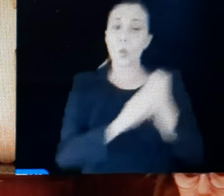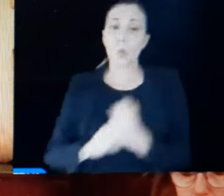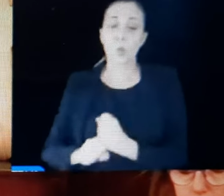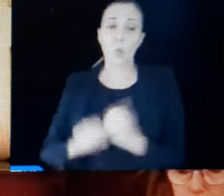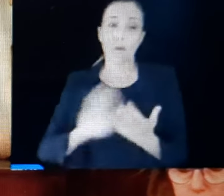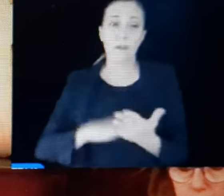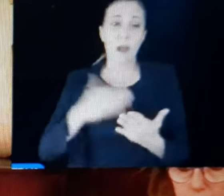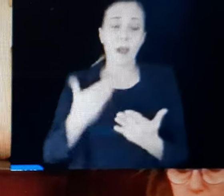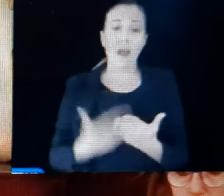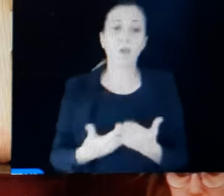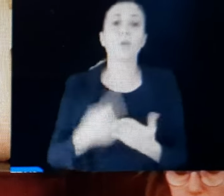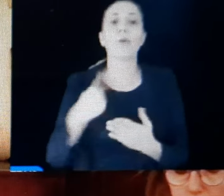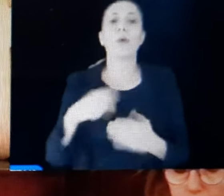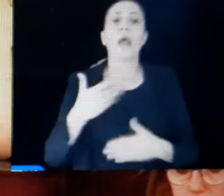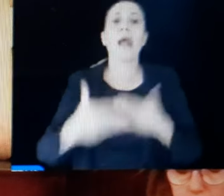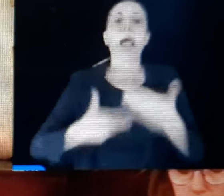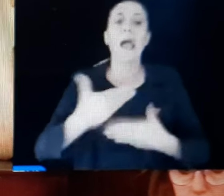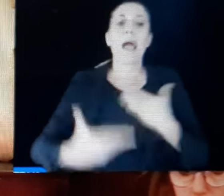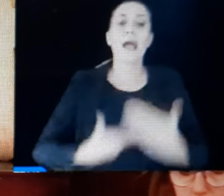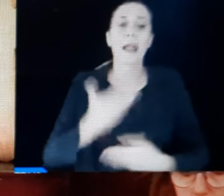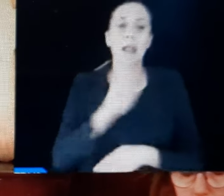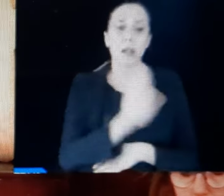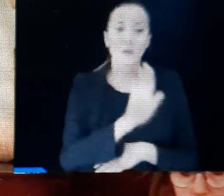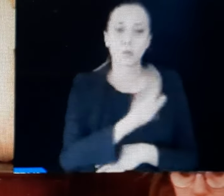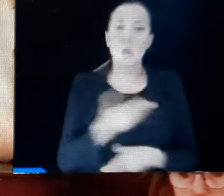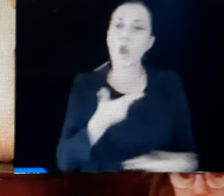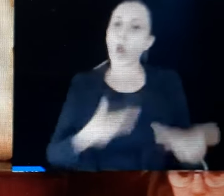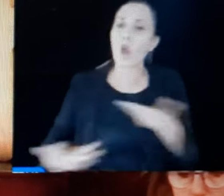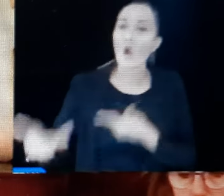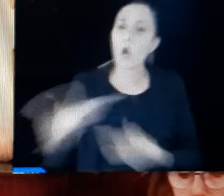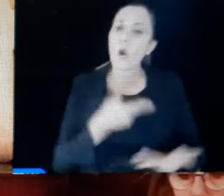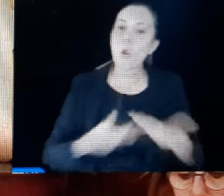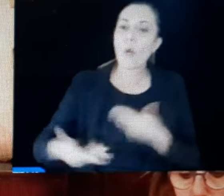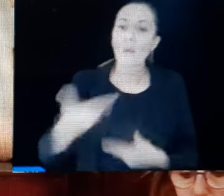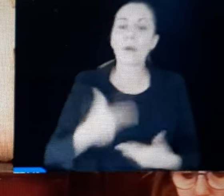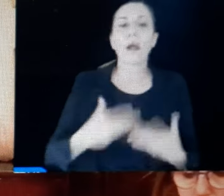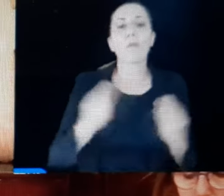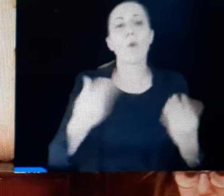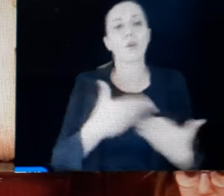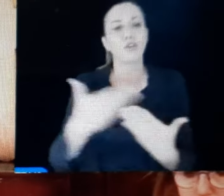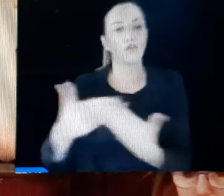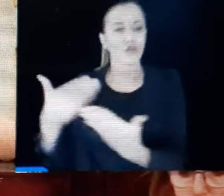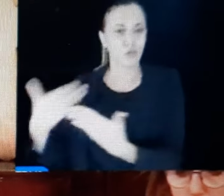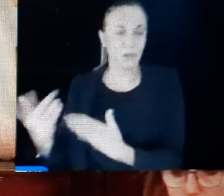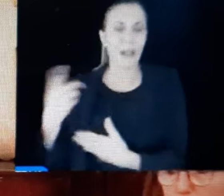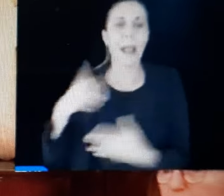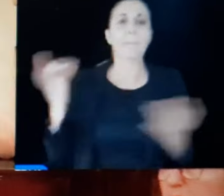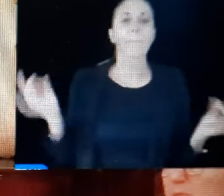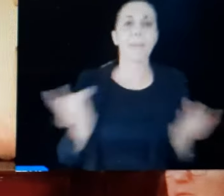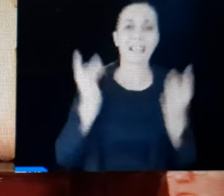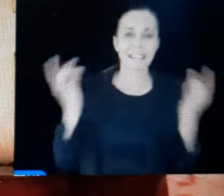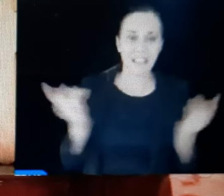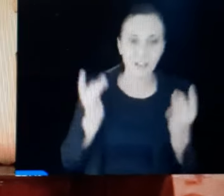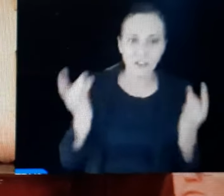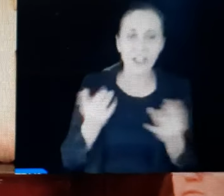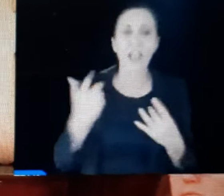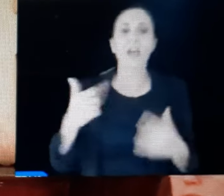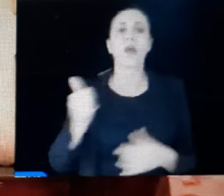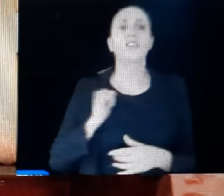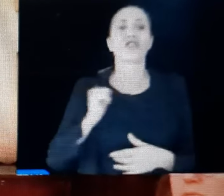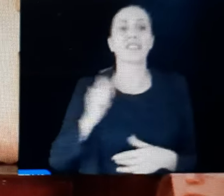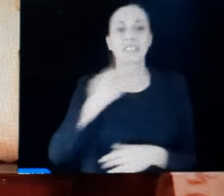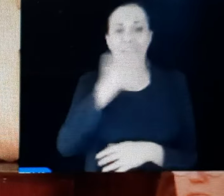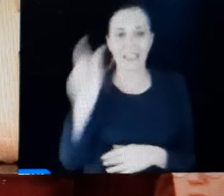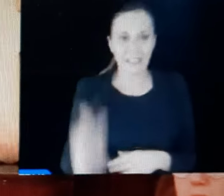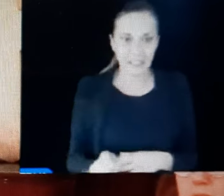ha collaborato con numerose testate, tra le quali Il Messaggero, l'Agenzia Italiana, Il Secolo XIX,